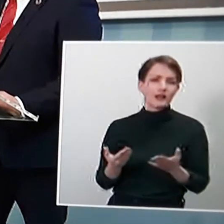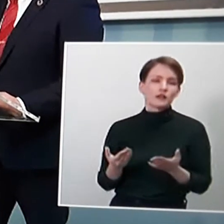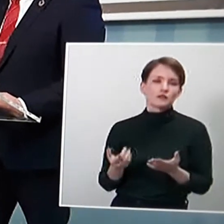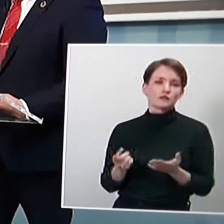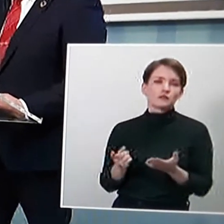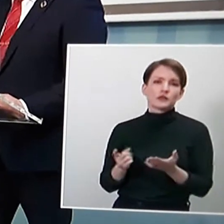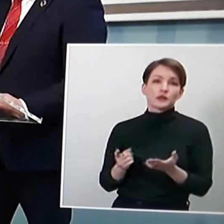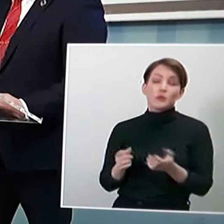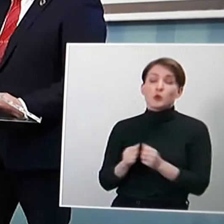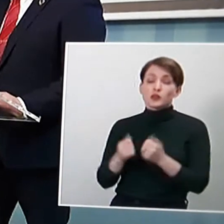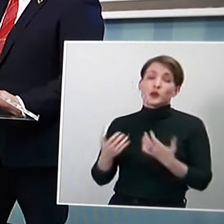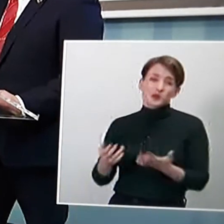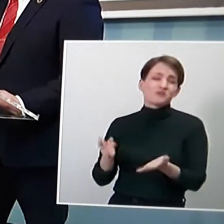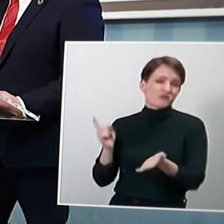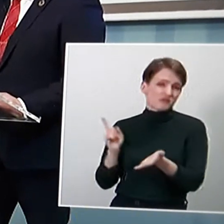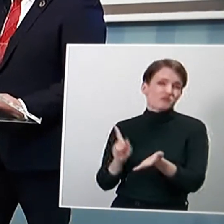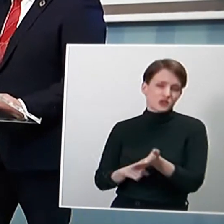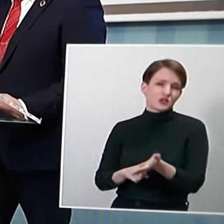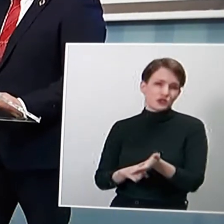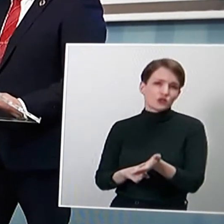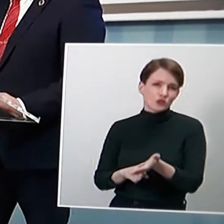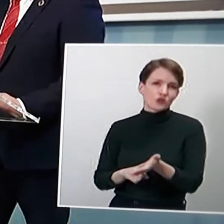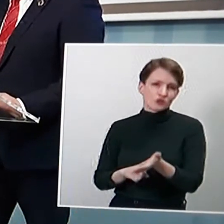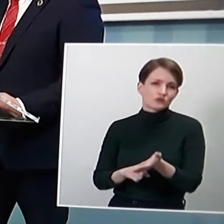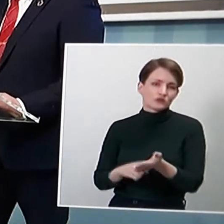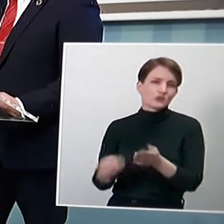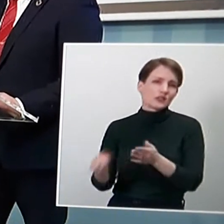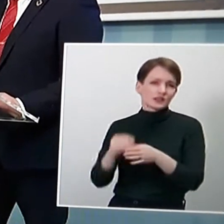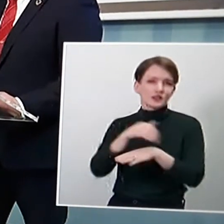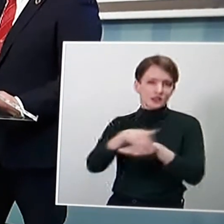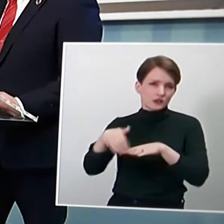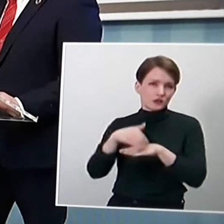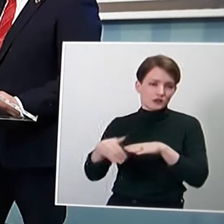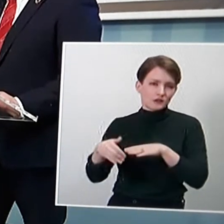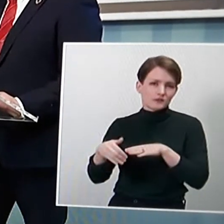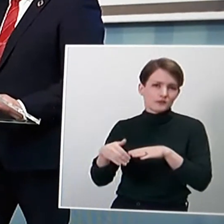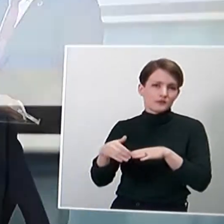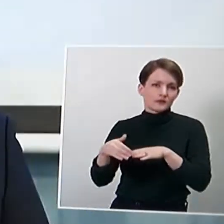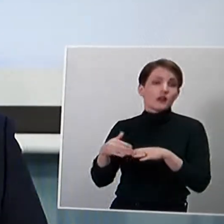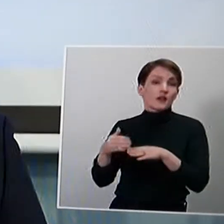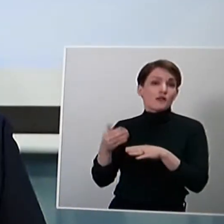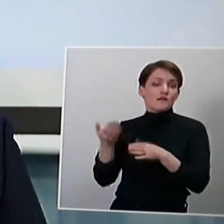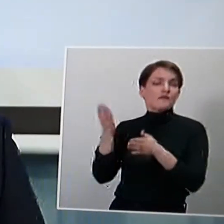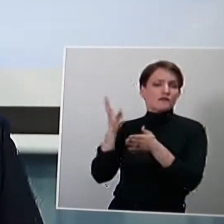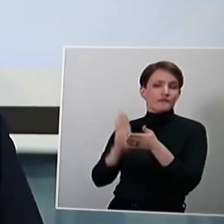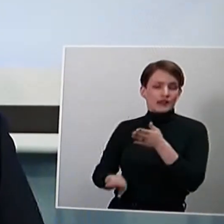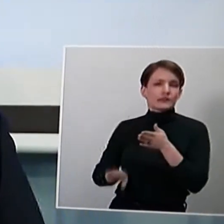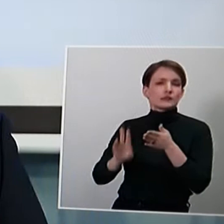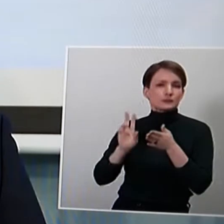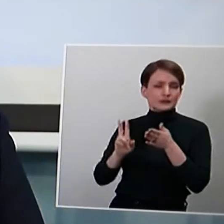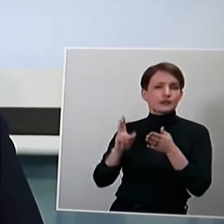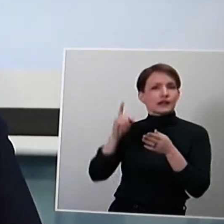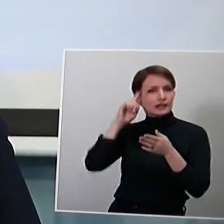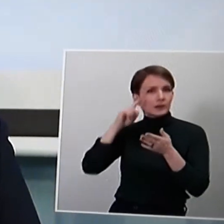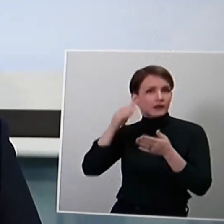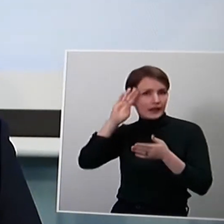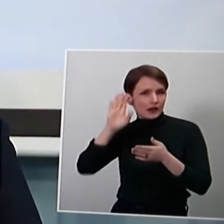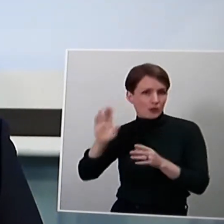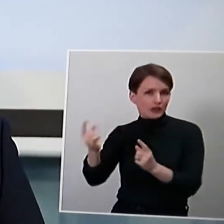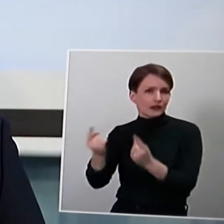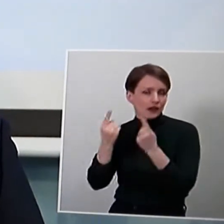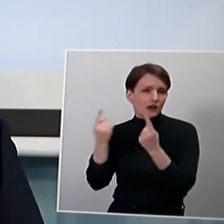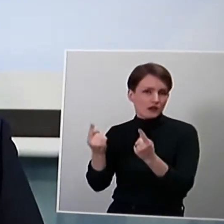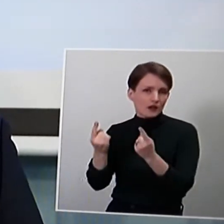ehdottoman välttämättömänä, jotta emme joudu sellaiseen tilanteen sen kuin esimerkiksi Irlannissa